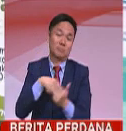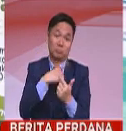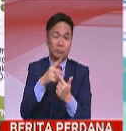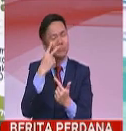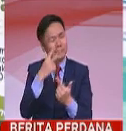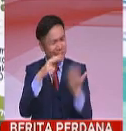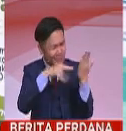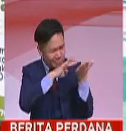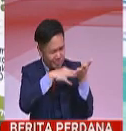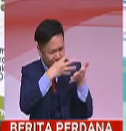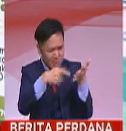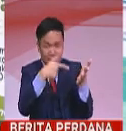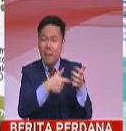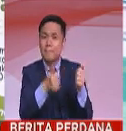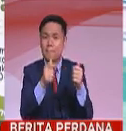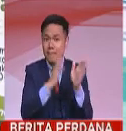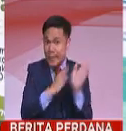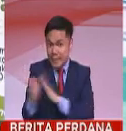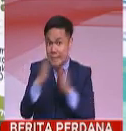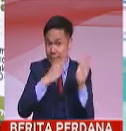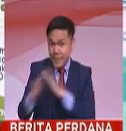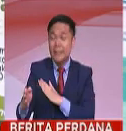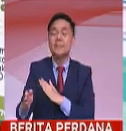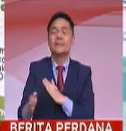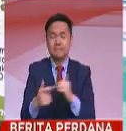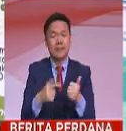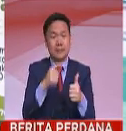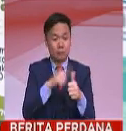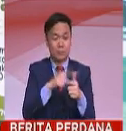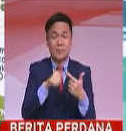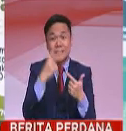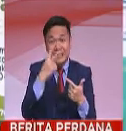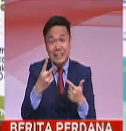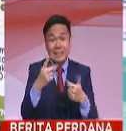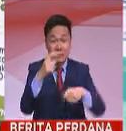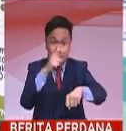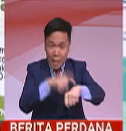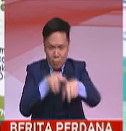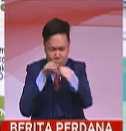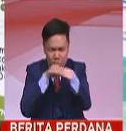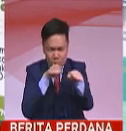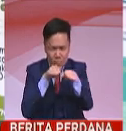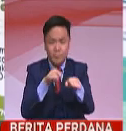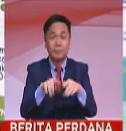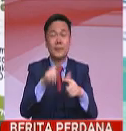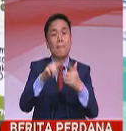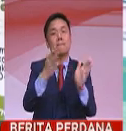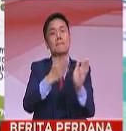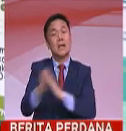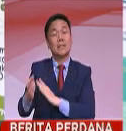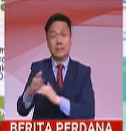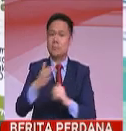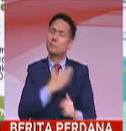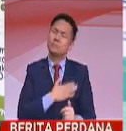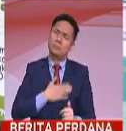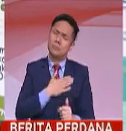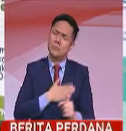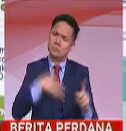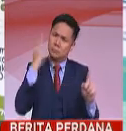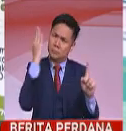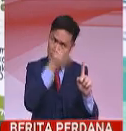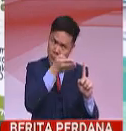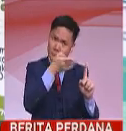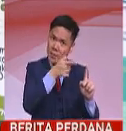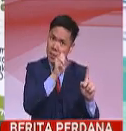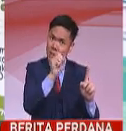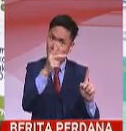merancang perjalanan anda dan juga menyemak situasi trafik semasa. Rancang perjalanan anda, pastikan anda mematuhi semua SOP yang telah